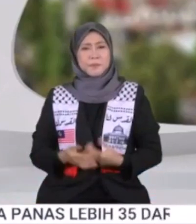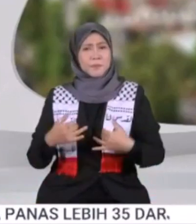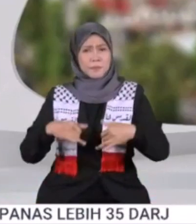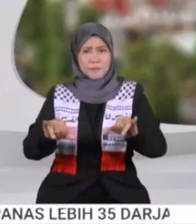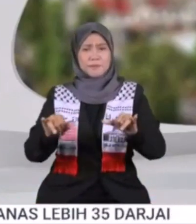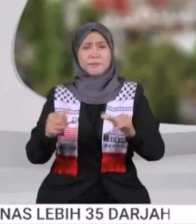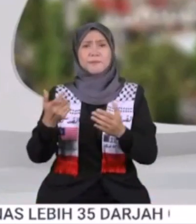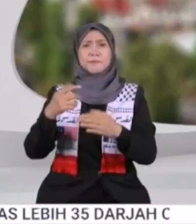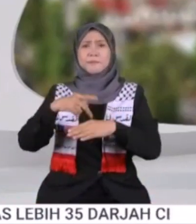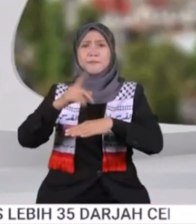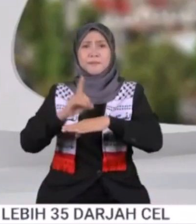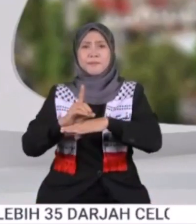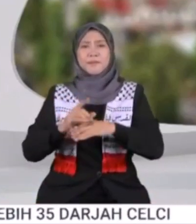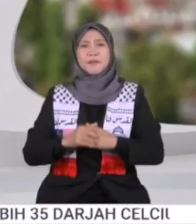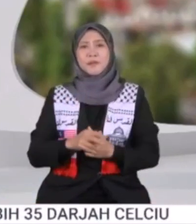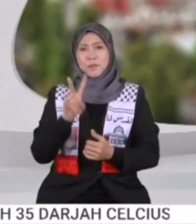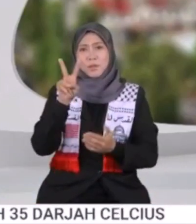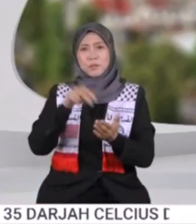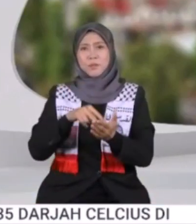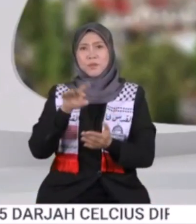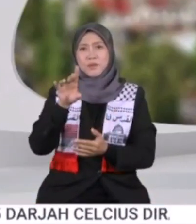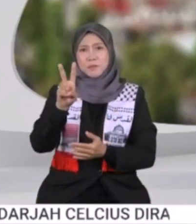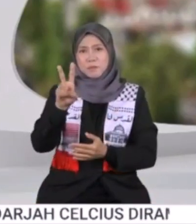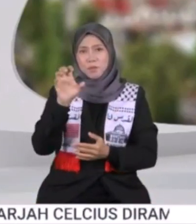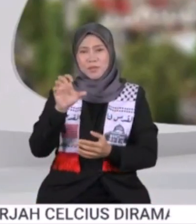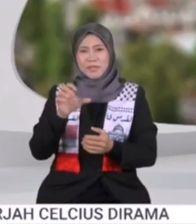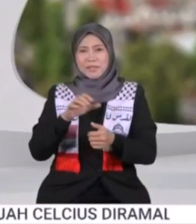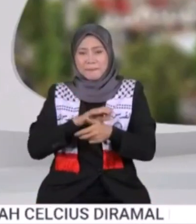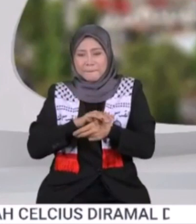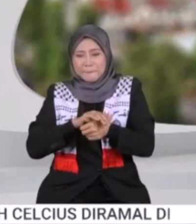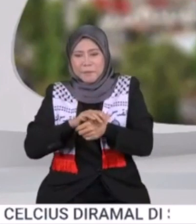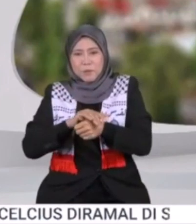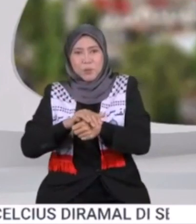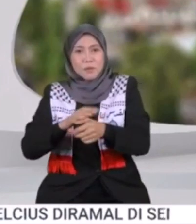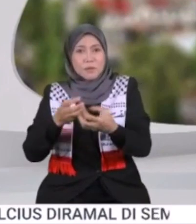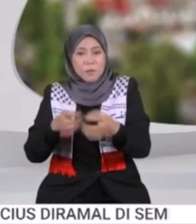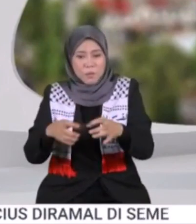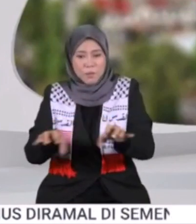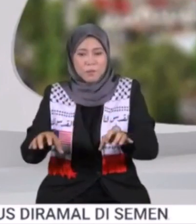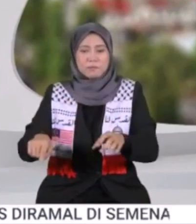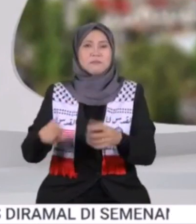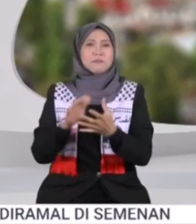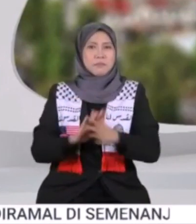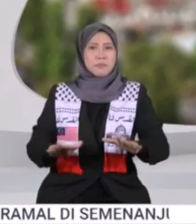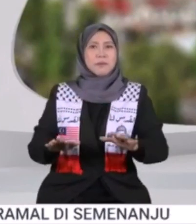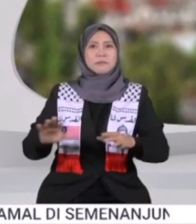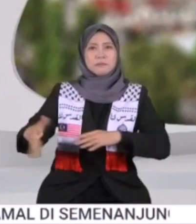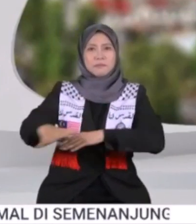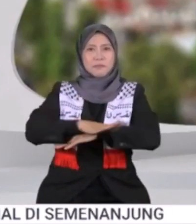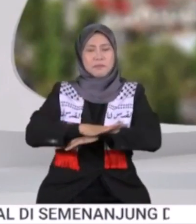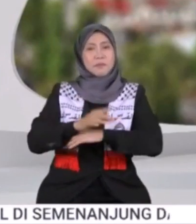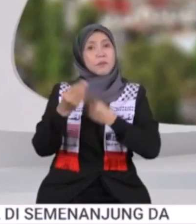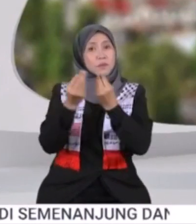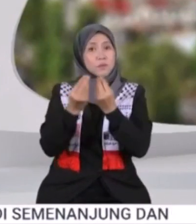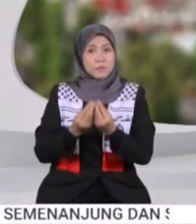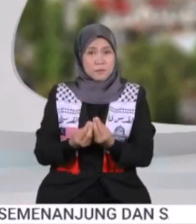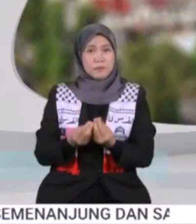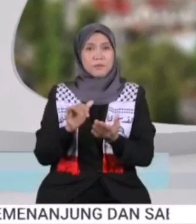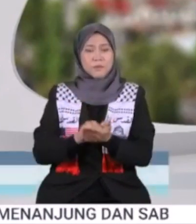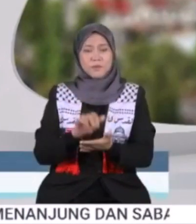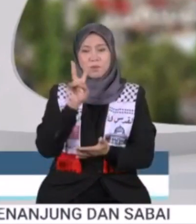Masih mengenai Port Dickson, 2,600 telur penyu berjaya diselamatkan di sekitar pantai daerah itu tahun lalu. Daripada jumlah